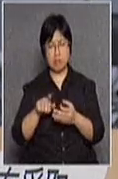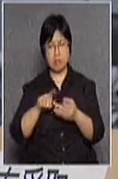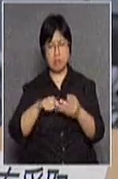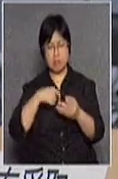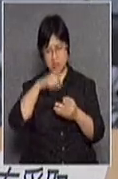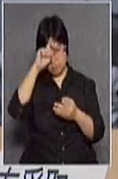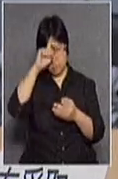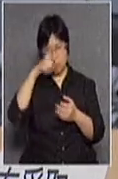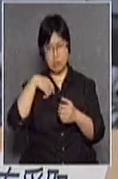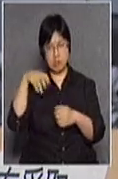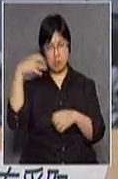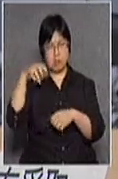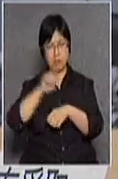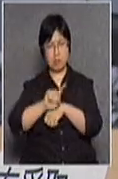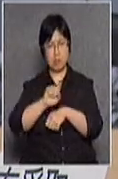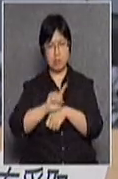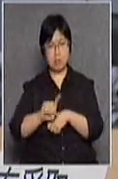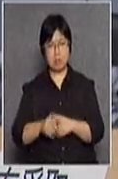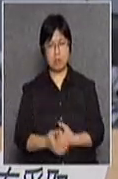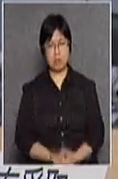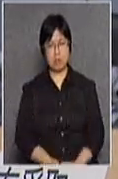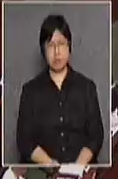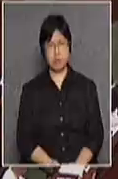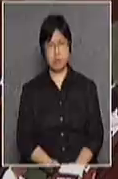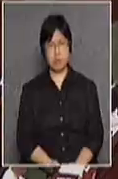記名表決，表決鐘響一分鐘。